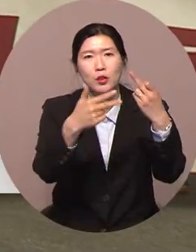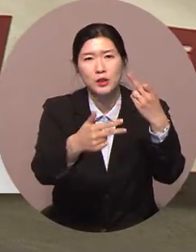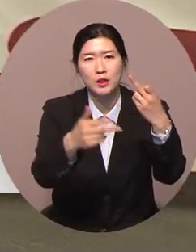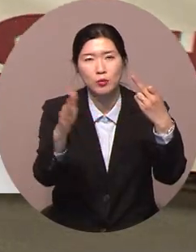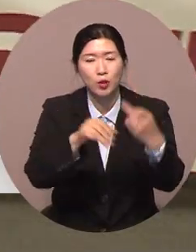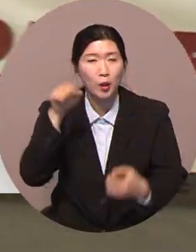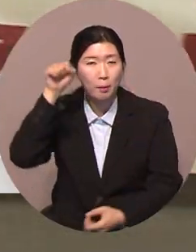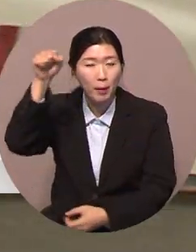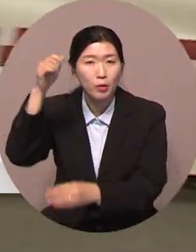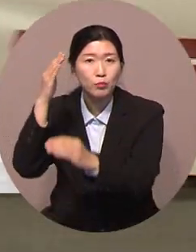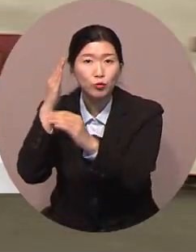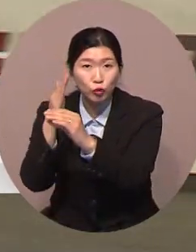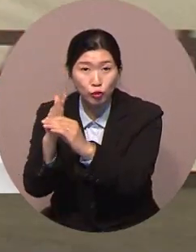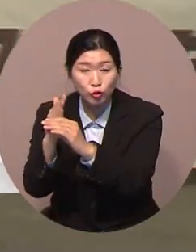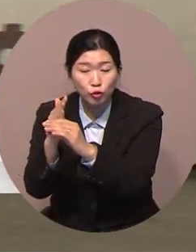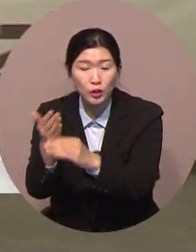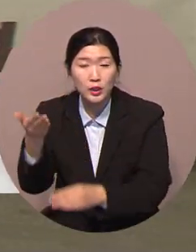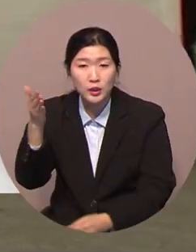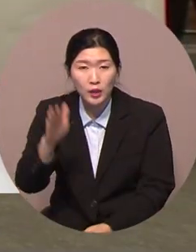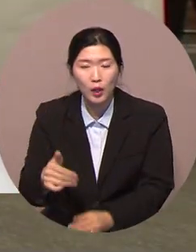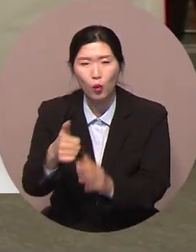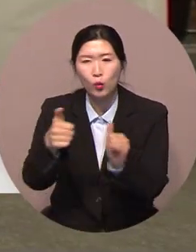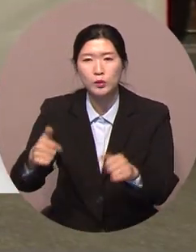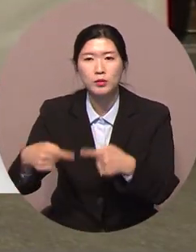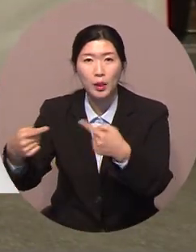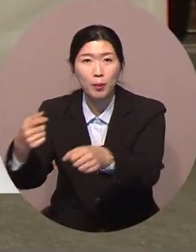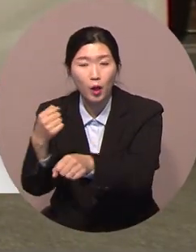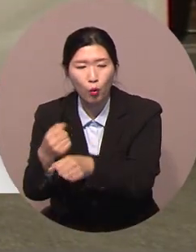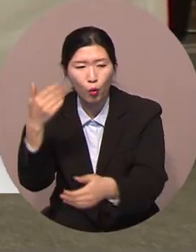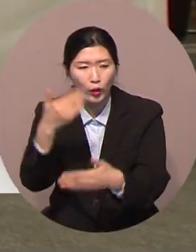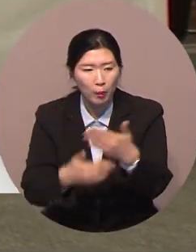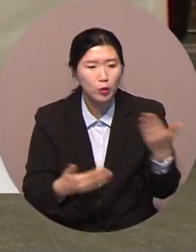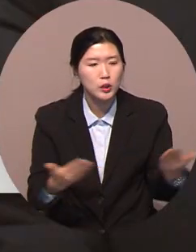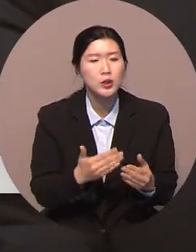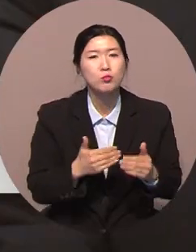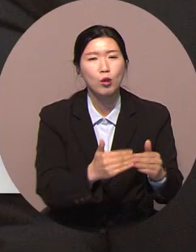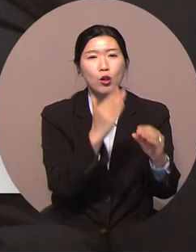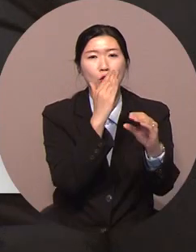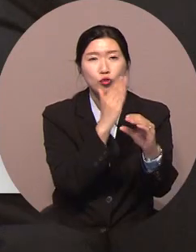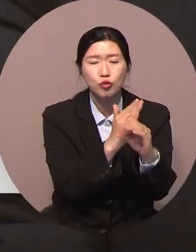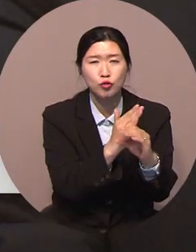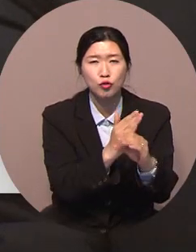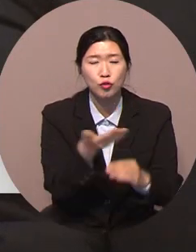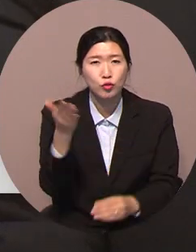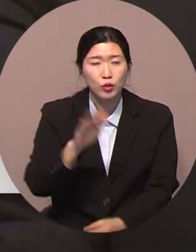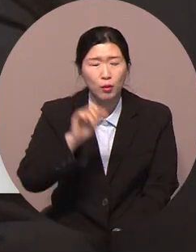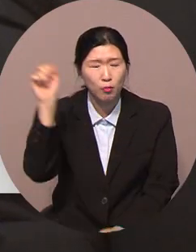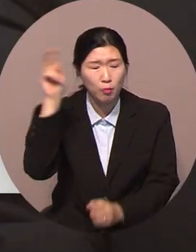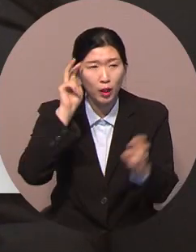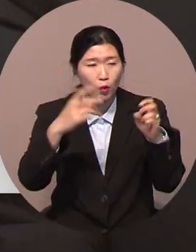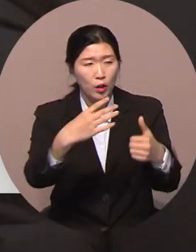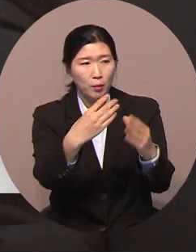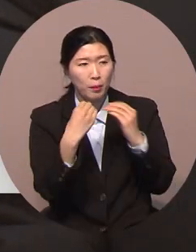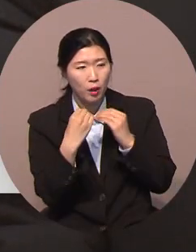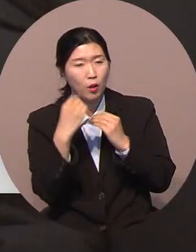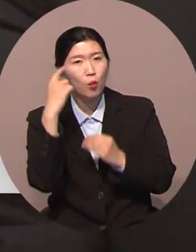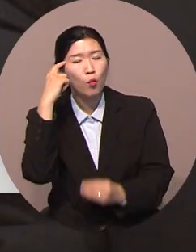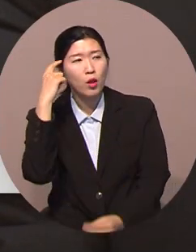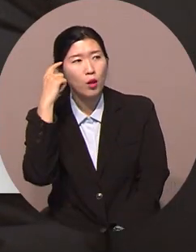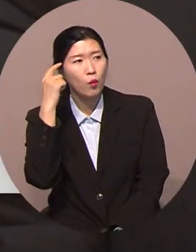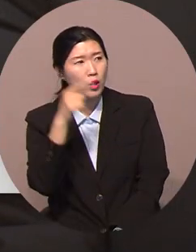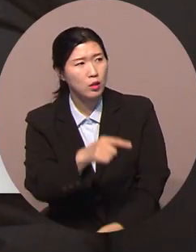조합원여 다섯명 가운데 50여 명만 참여하는 부분 파업 이라며 전체 조합원에 출근을 막는 직장